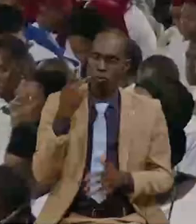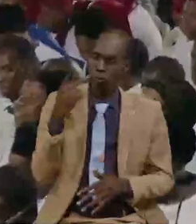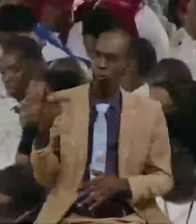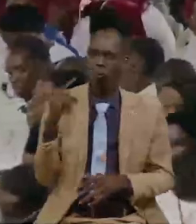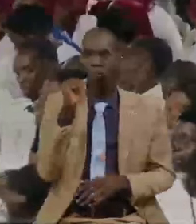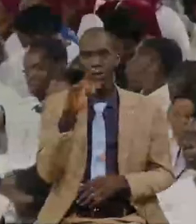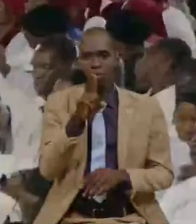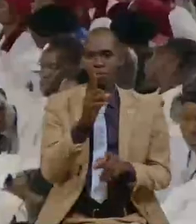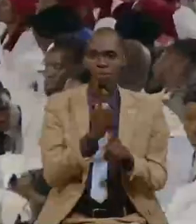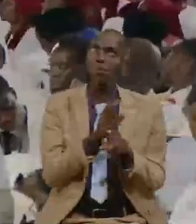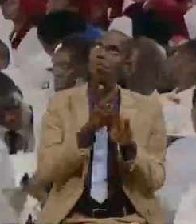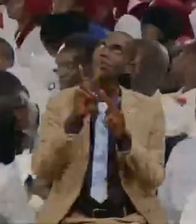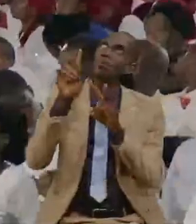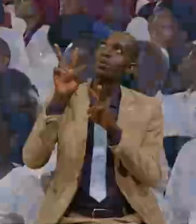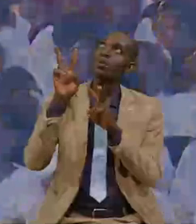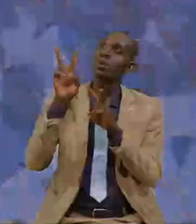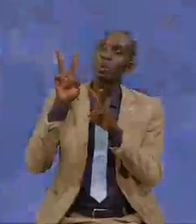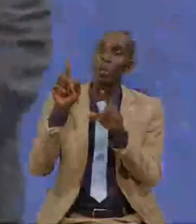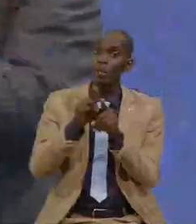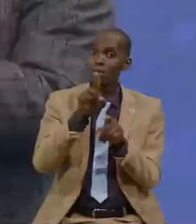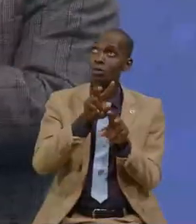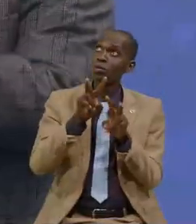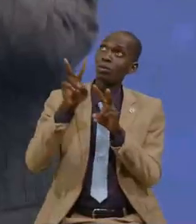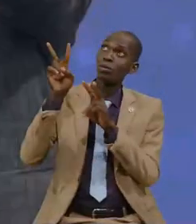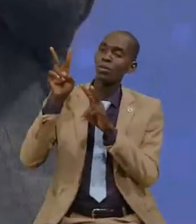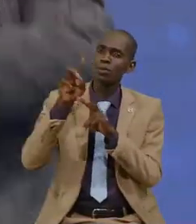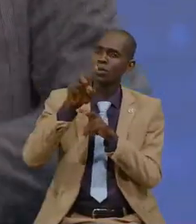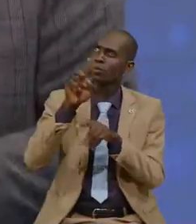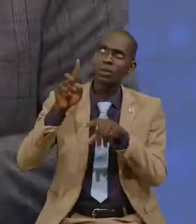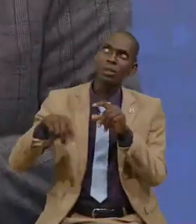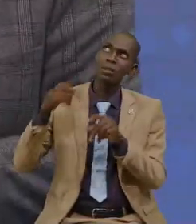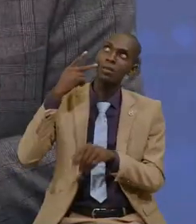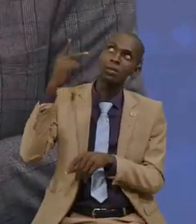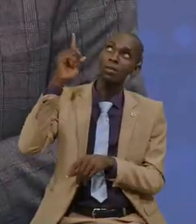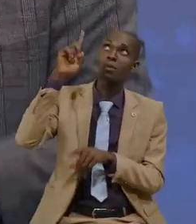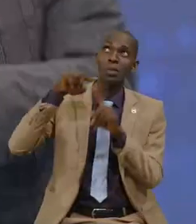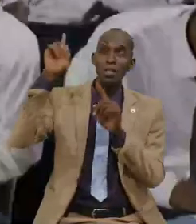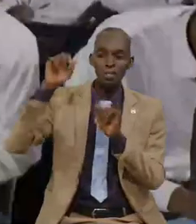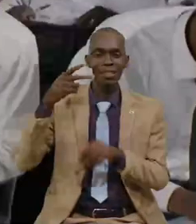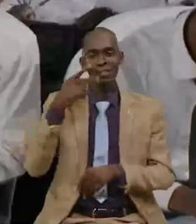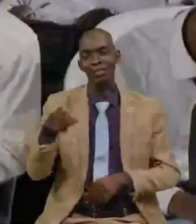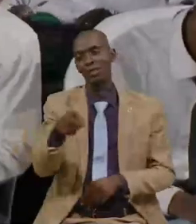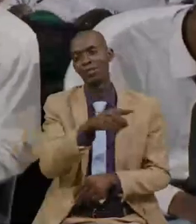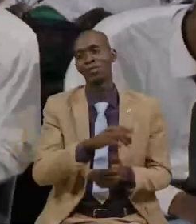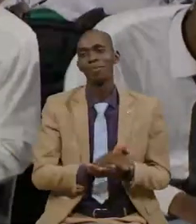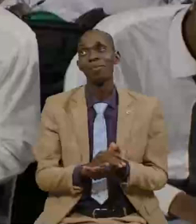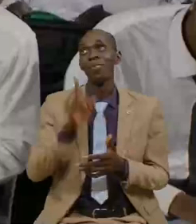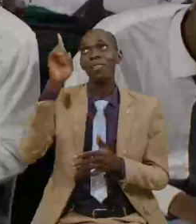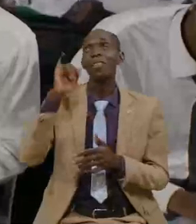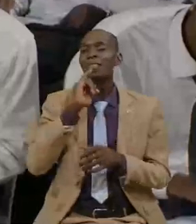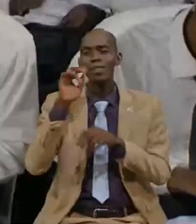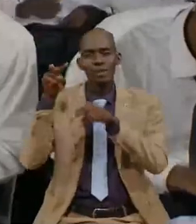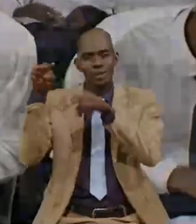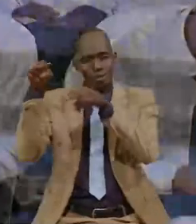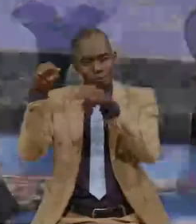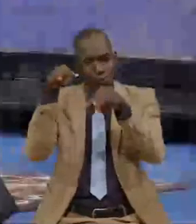l'a vu. Regardez en haut ici. Regardez en haut. Comme vous regardez en haut, vous ne pouvez pas le voir, mais lui va